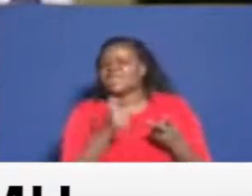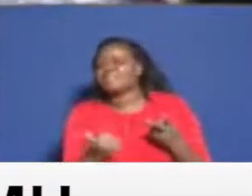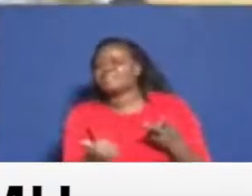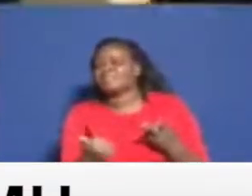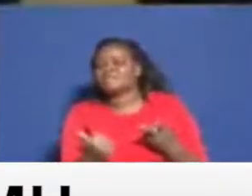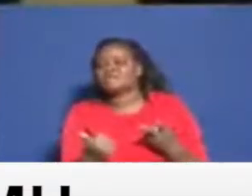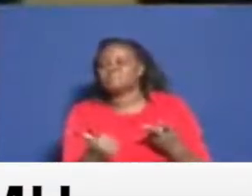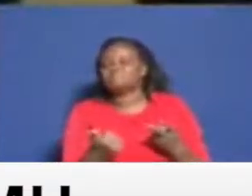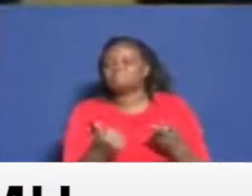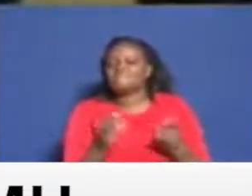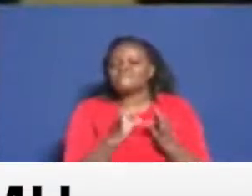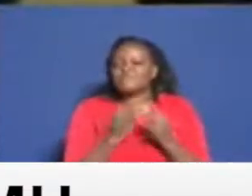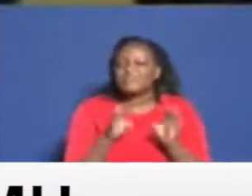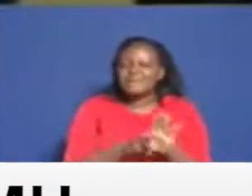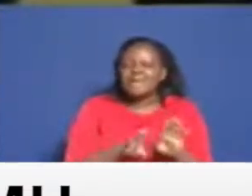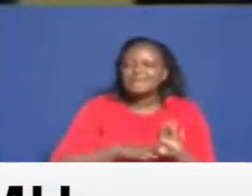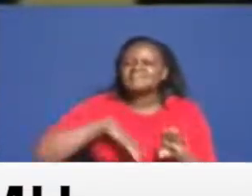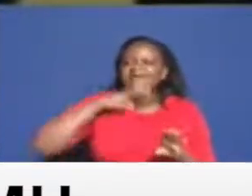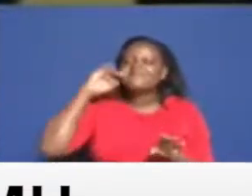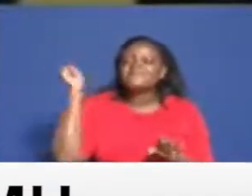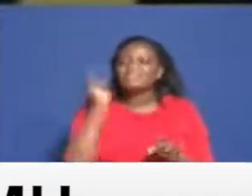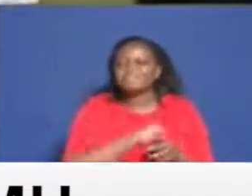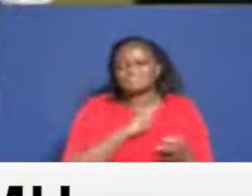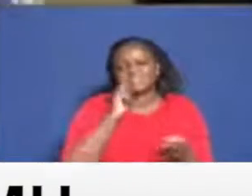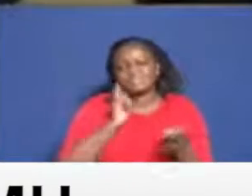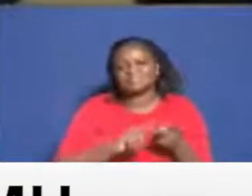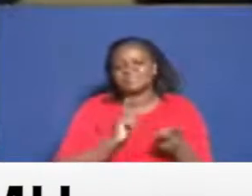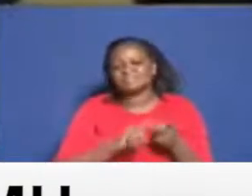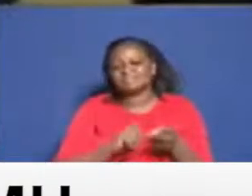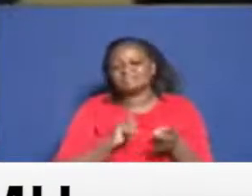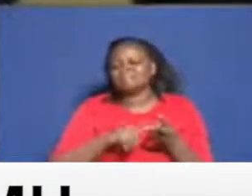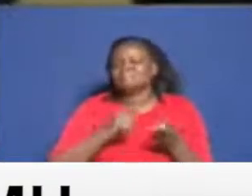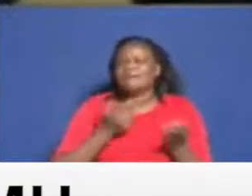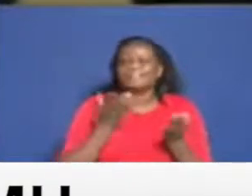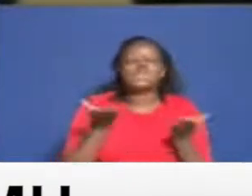wamepoteza wenzao, wamekufa. Wengine biashara yao